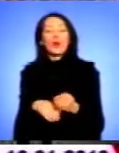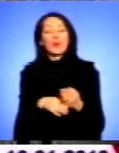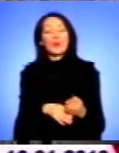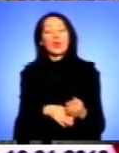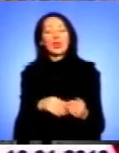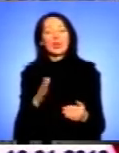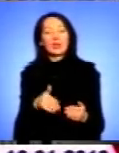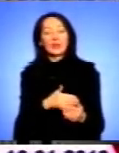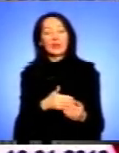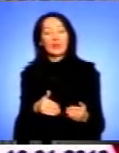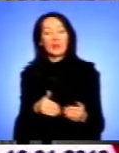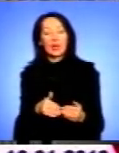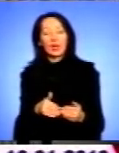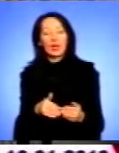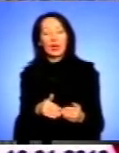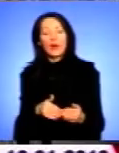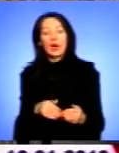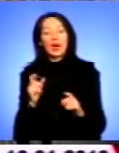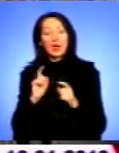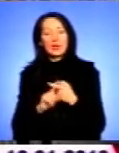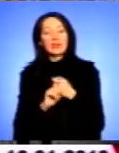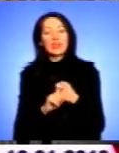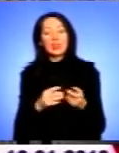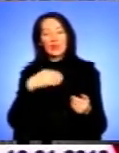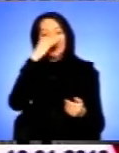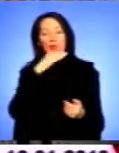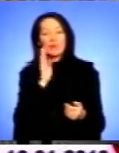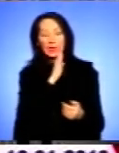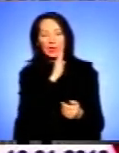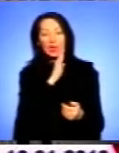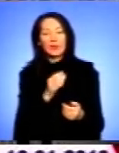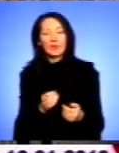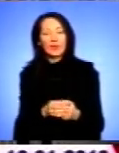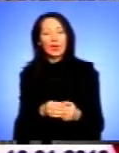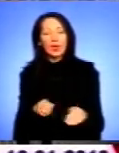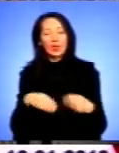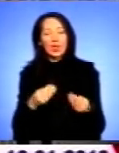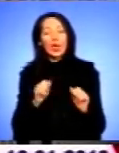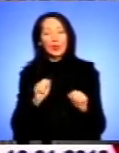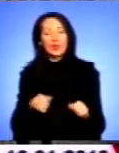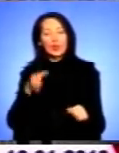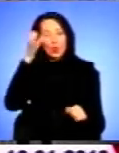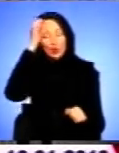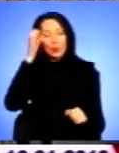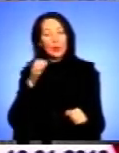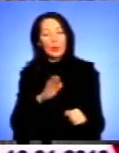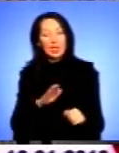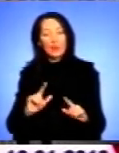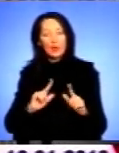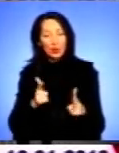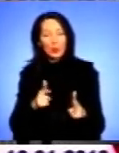від батьківського грошового мішка і дає можливість розумним, мудрим дітям вступити у вищі